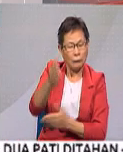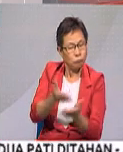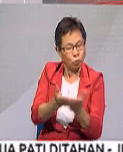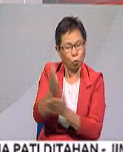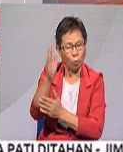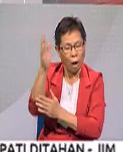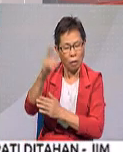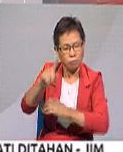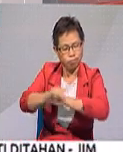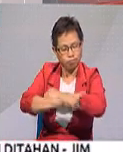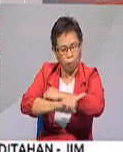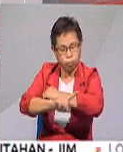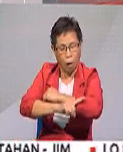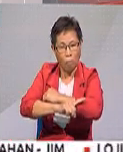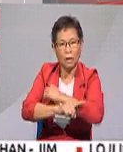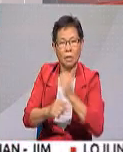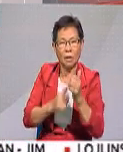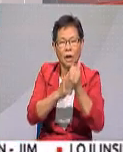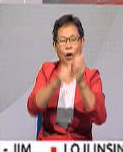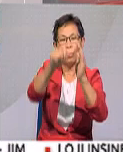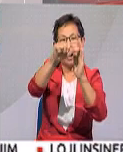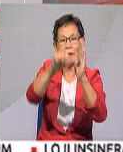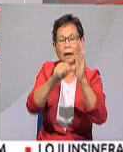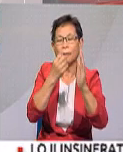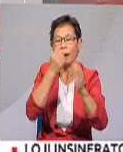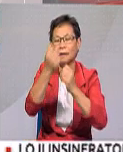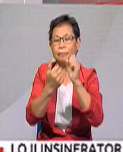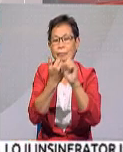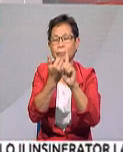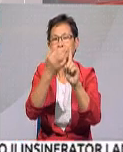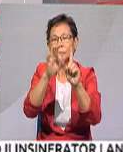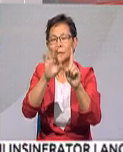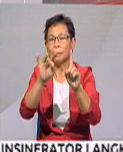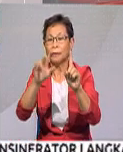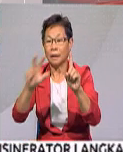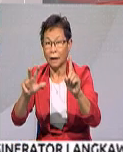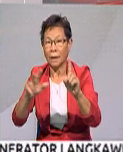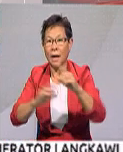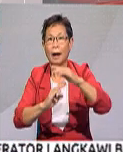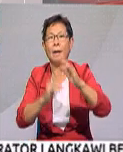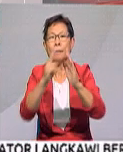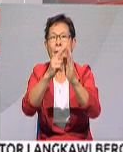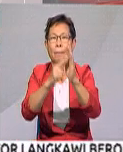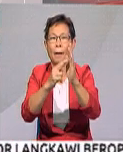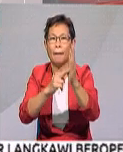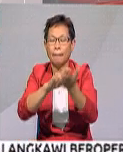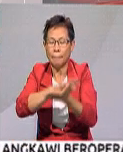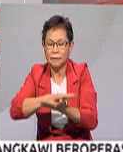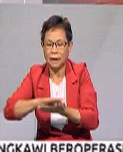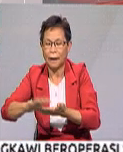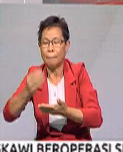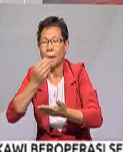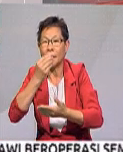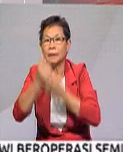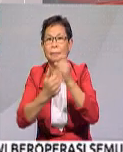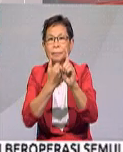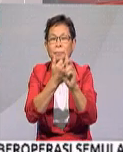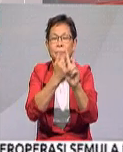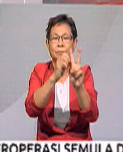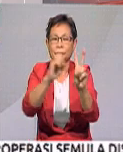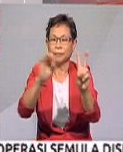untuk mengambil tindakan mengikut Akta Makanan 1983 di bawah Peraturan-Peraturan Kebersihan